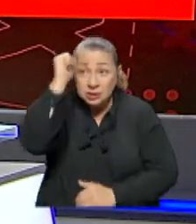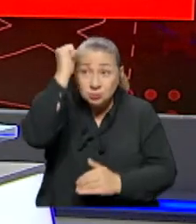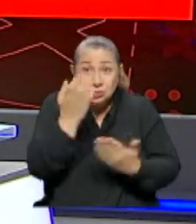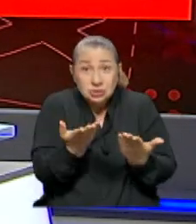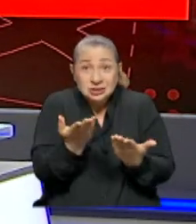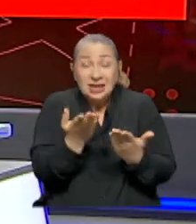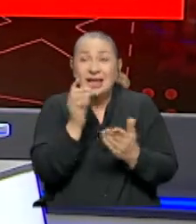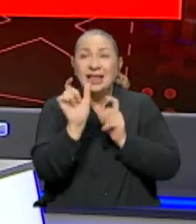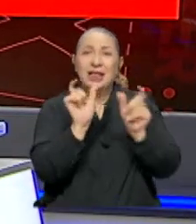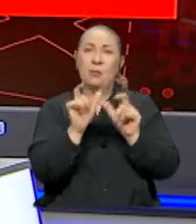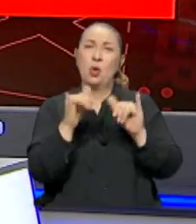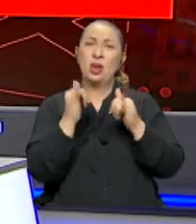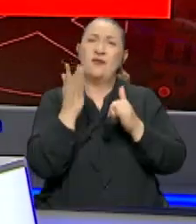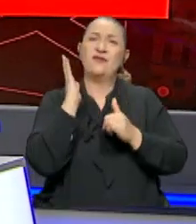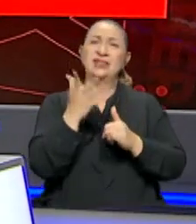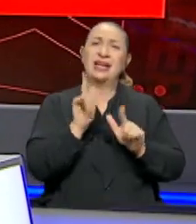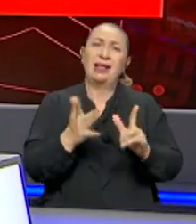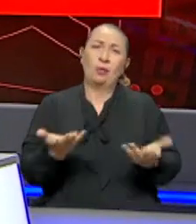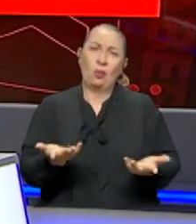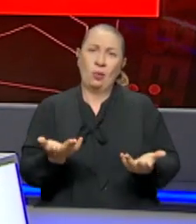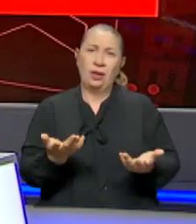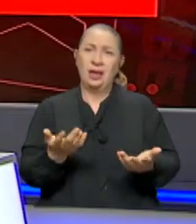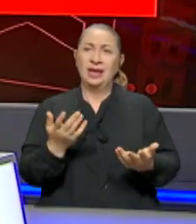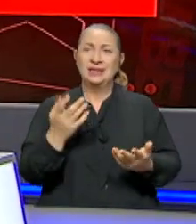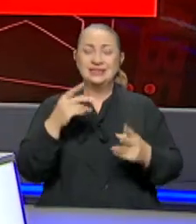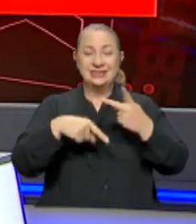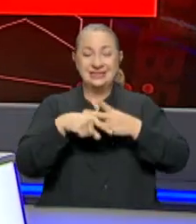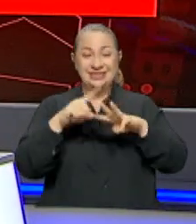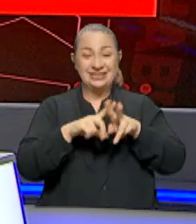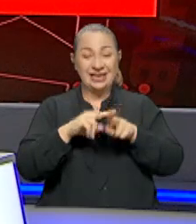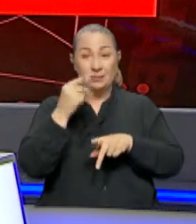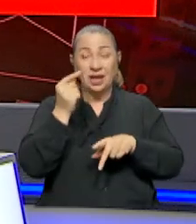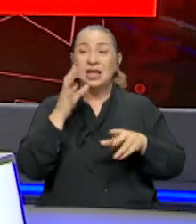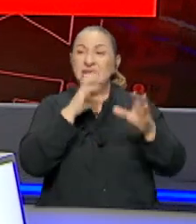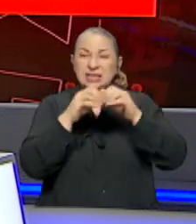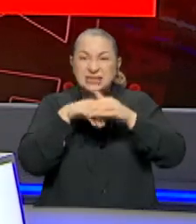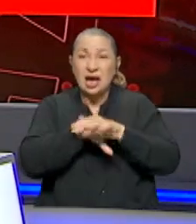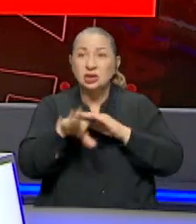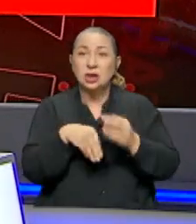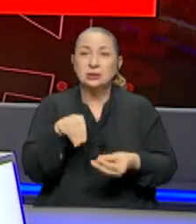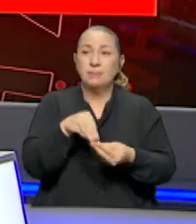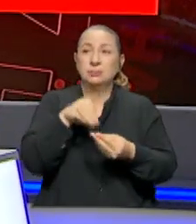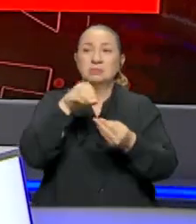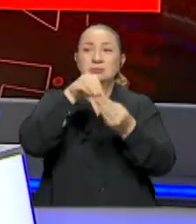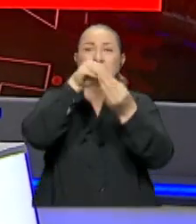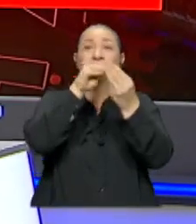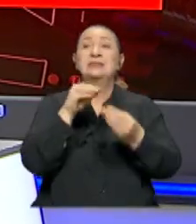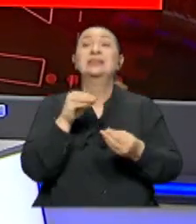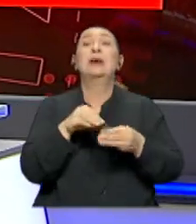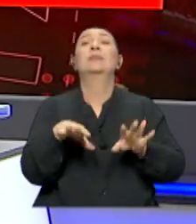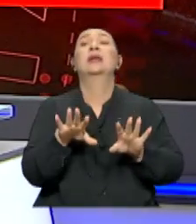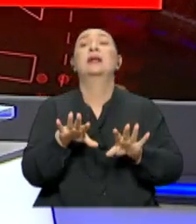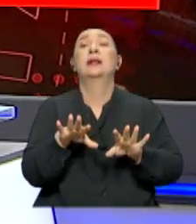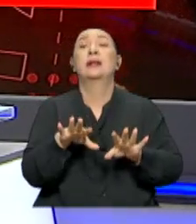yani kelime oyunlarına asla çok fazla gerek yok Şimdi Zeki bey yazmış gizli saklı her şeye zam yapılıyor demiş hayır